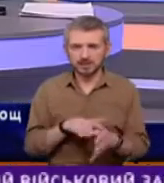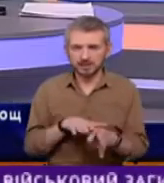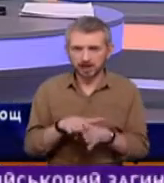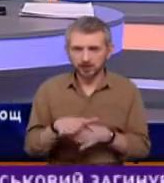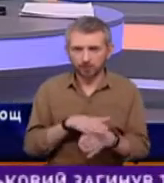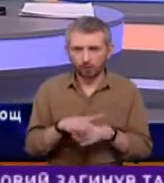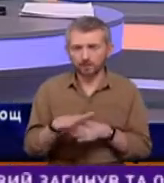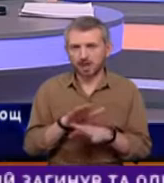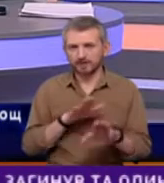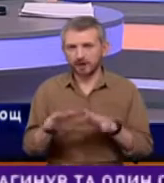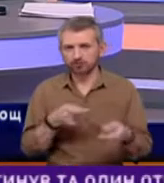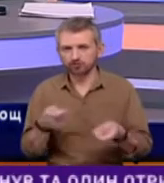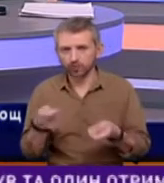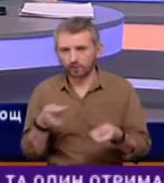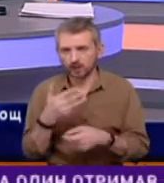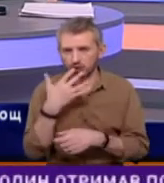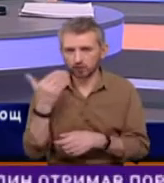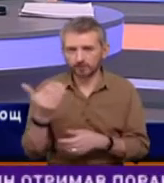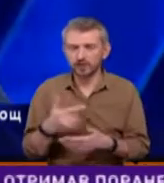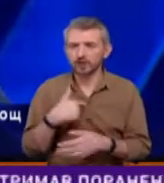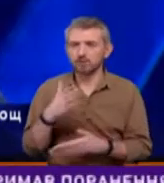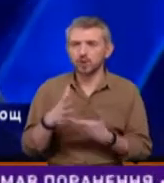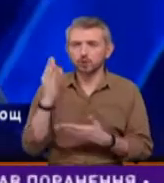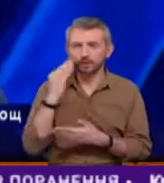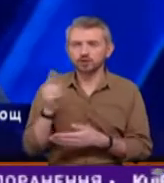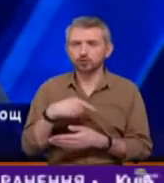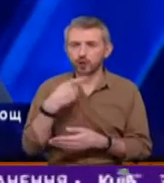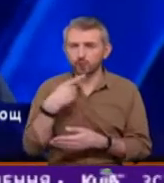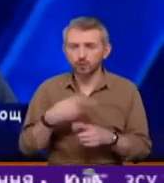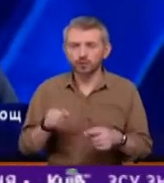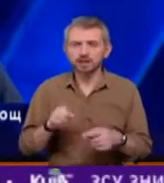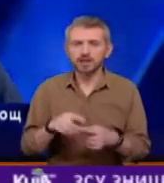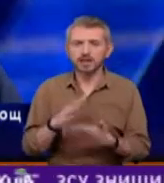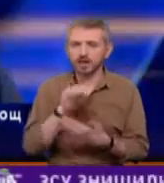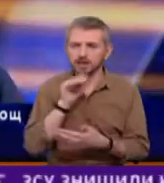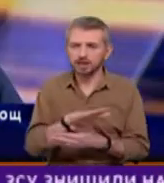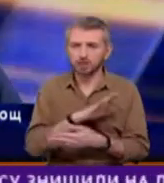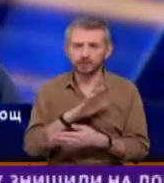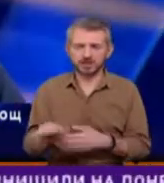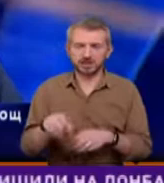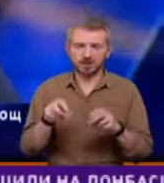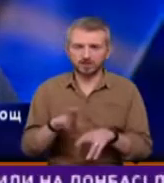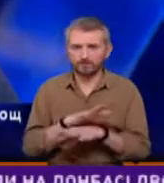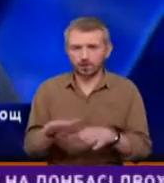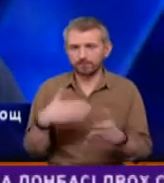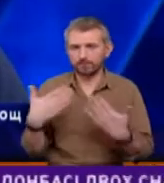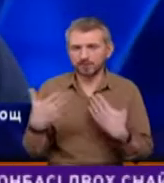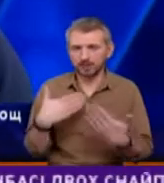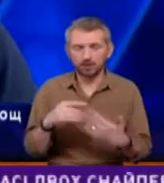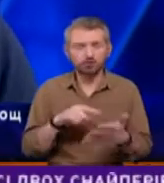зреалізована, зрежисована зовні і... Я маю на увазі те, що я говорю, що це є непрофесійний, нефаховий підхід і